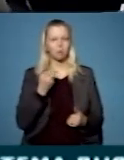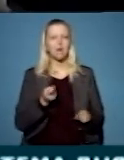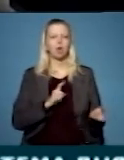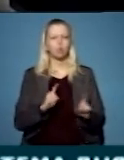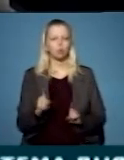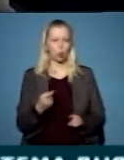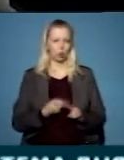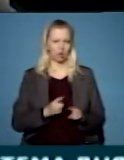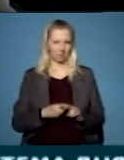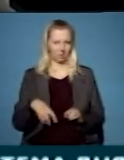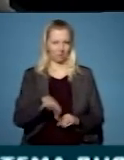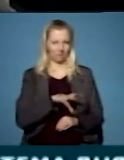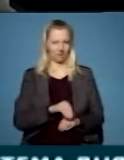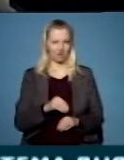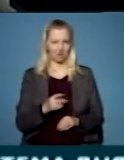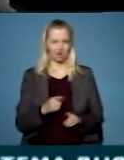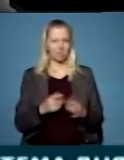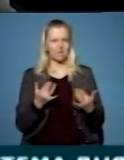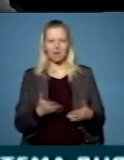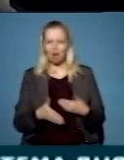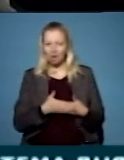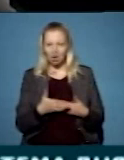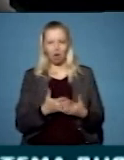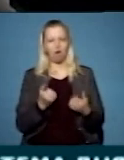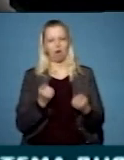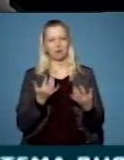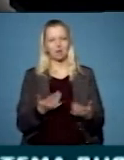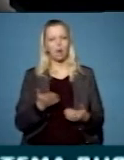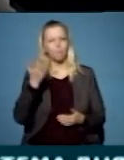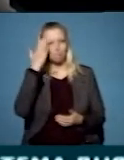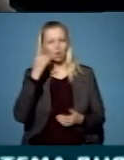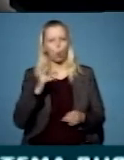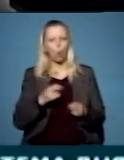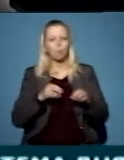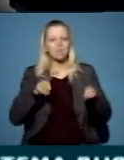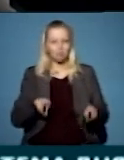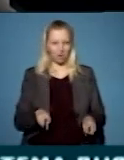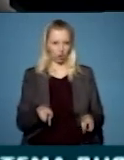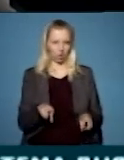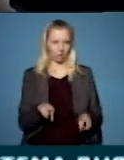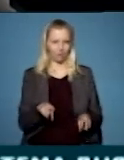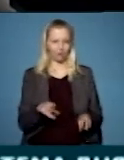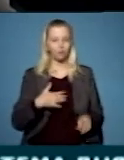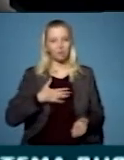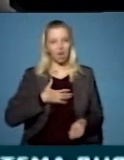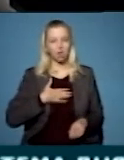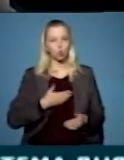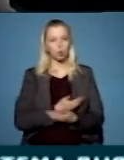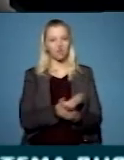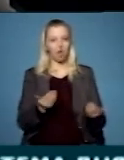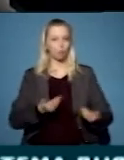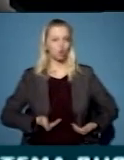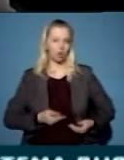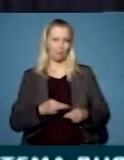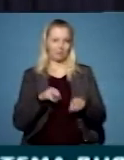чого, власне, це все. Це не стільки каральний, а стільки метод для убезпечення нашого з вами життя